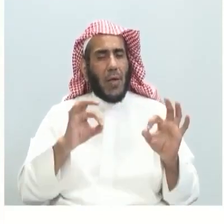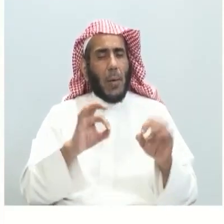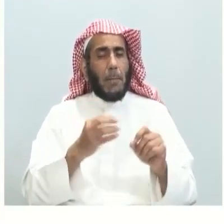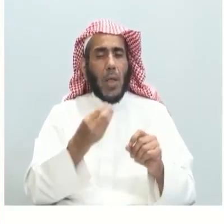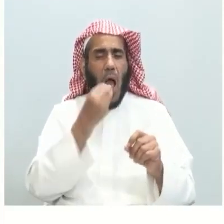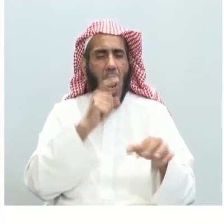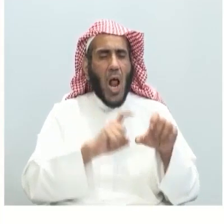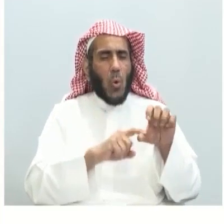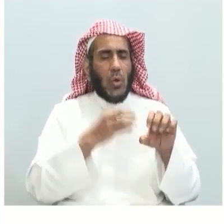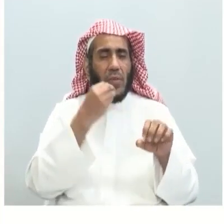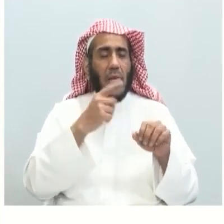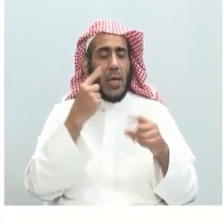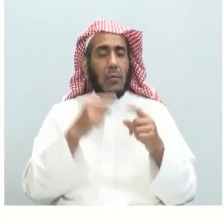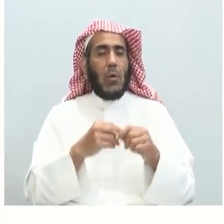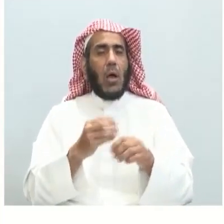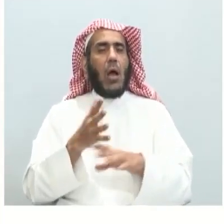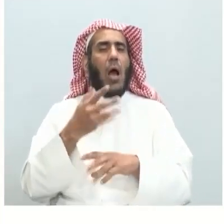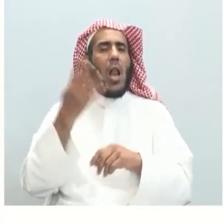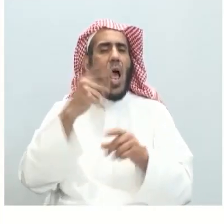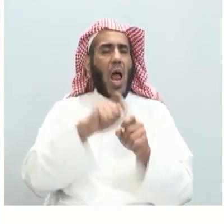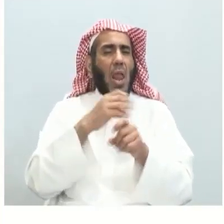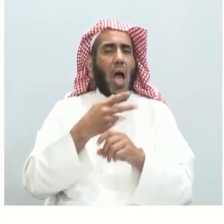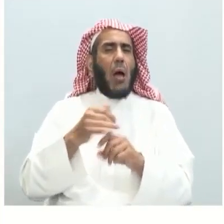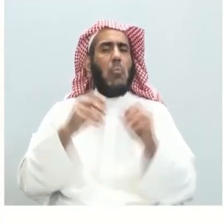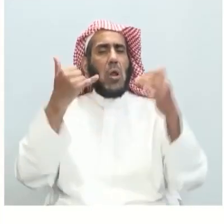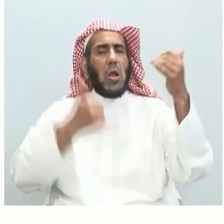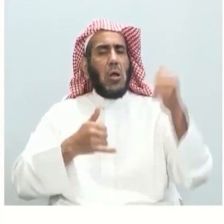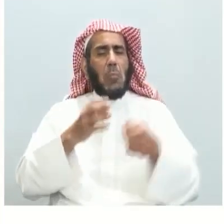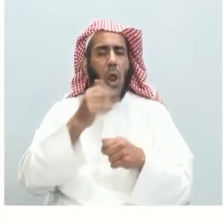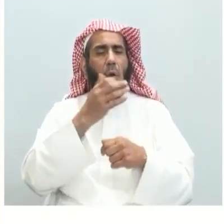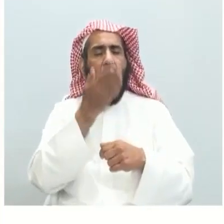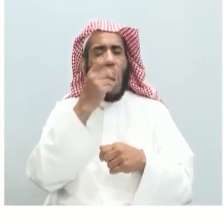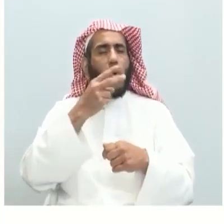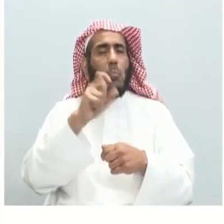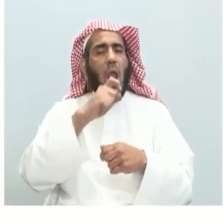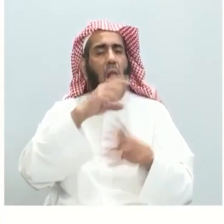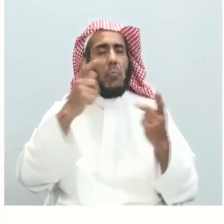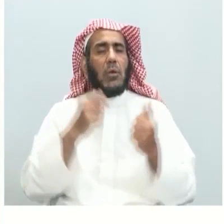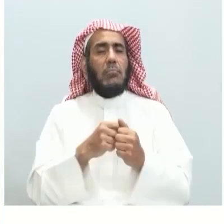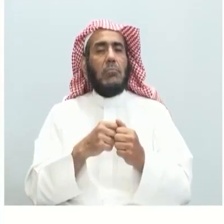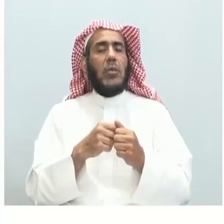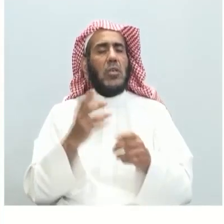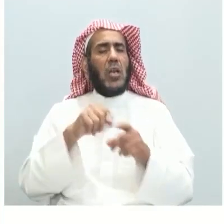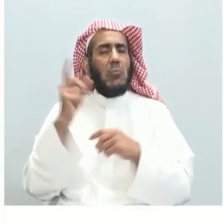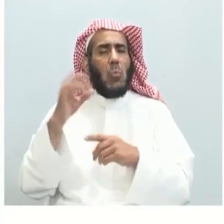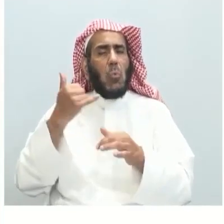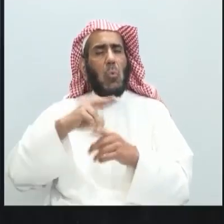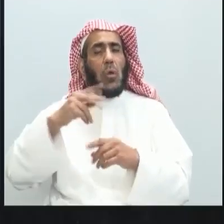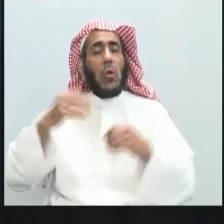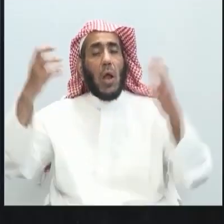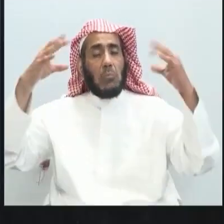القوت في حياتهم الانعام خلقها لنا ناكل منها بحمد الله تعالى ايضا سخر لنا هذه